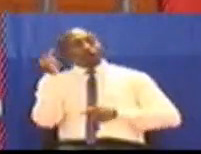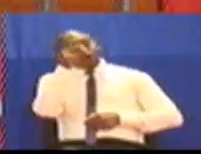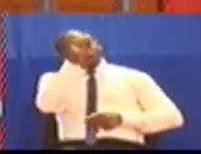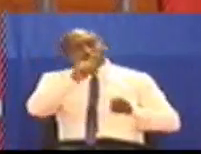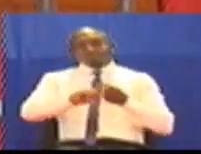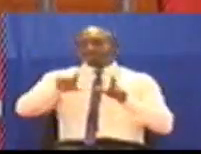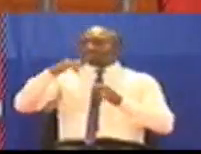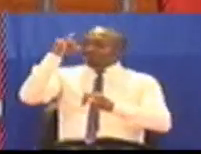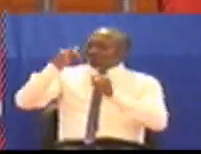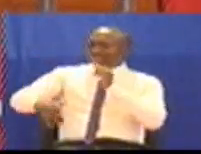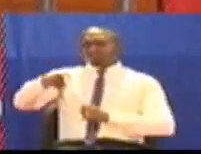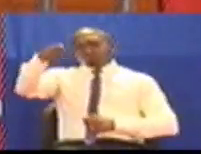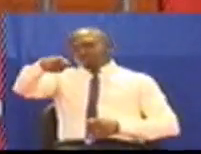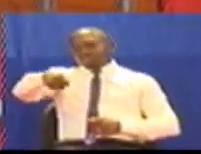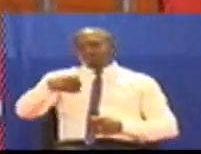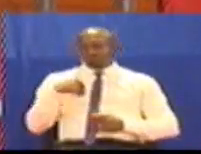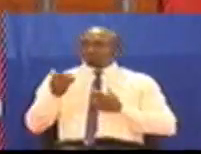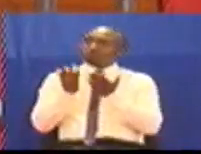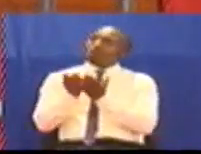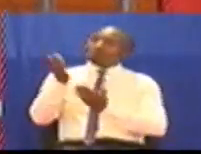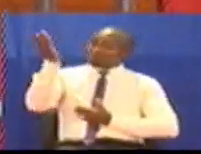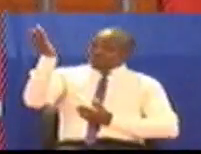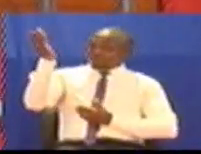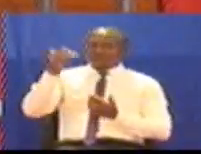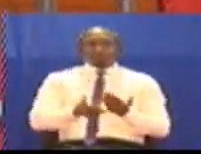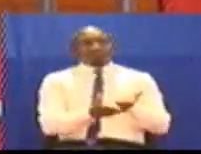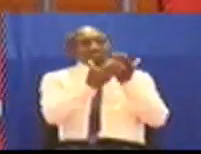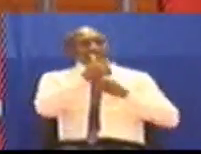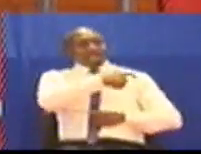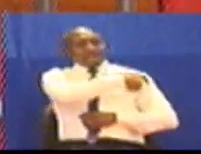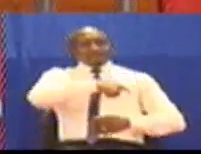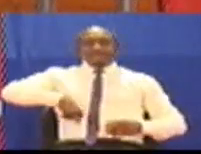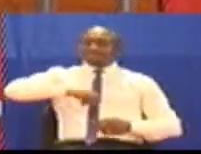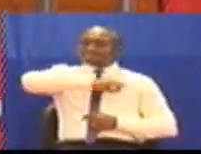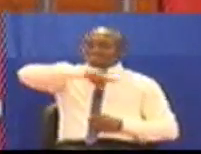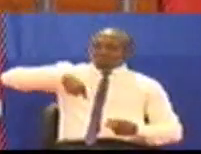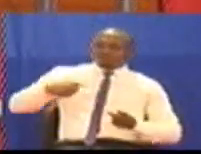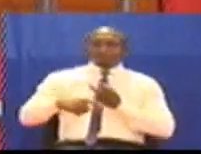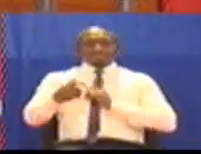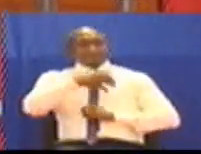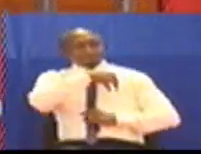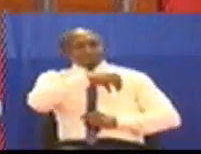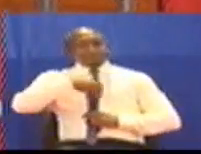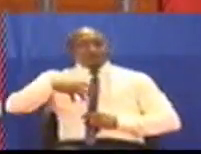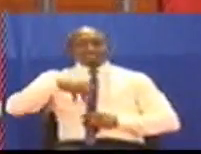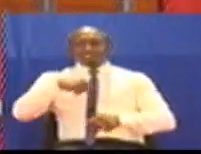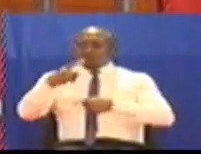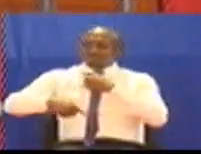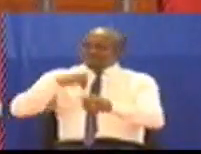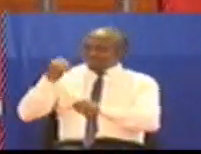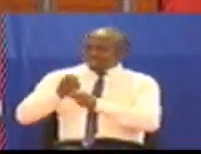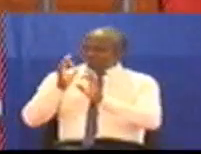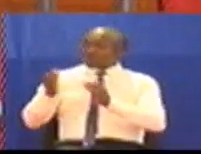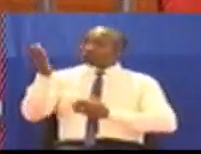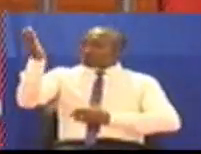wanashindwa kusifia. Sisi tumombe Mwenyezi Mungu tu amwezeshe rais wetu na mawaziri wake wafanye kazi vizuri, Mwenyezi Mungu uko pamoja